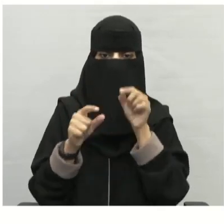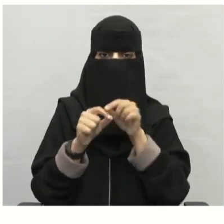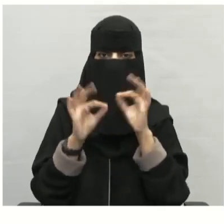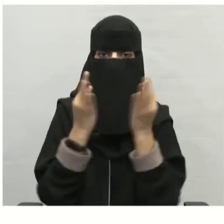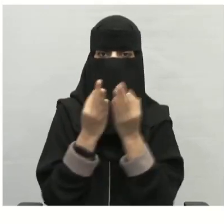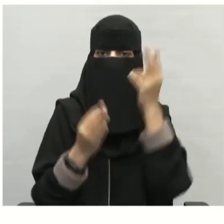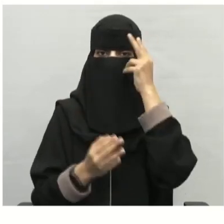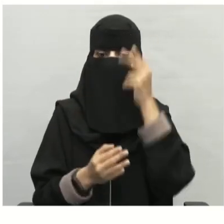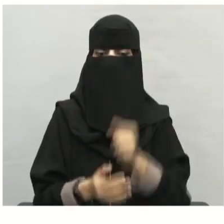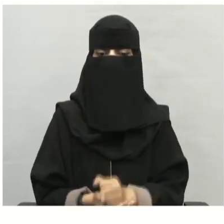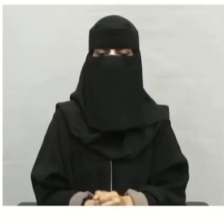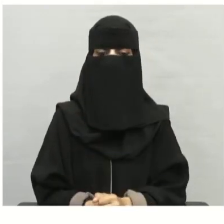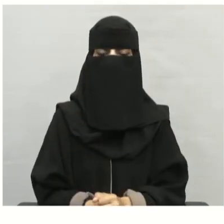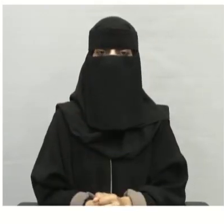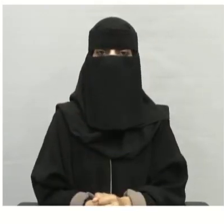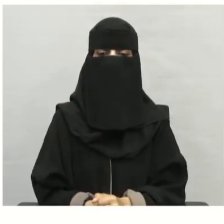السعودي